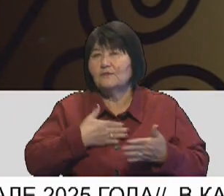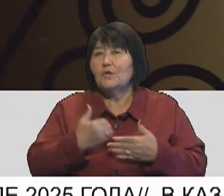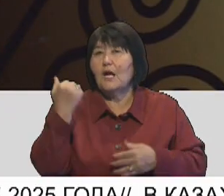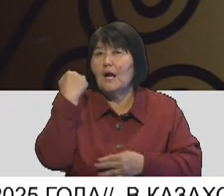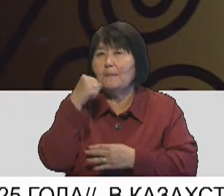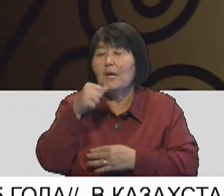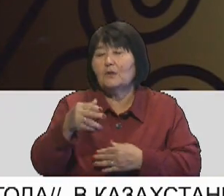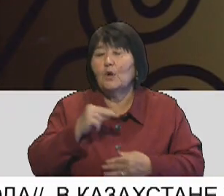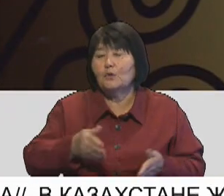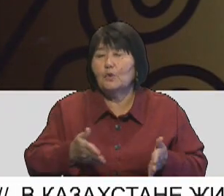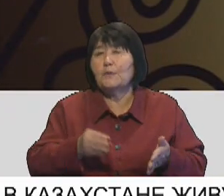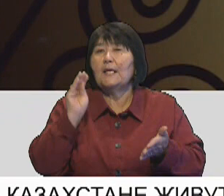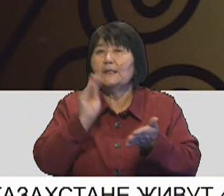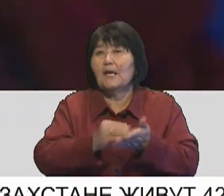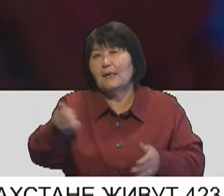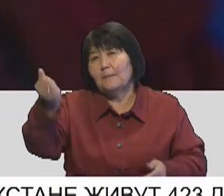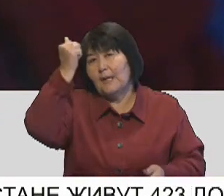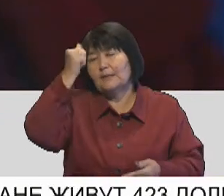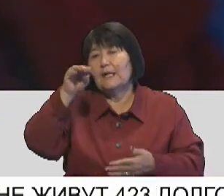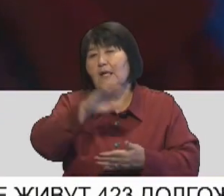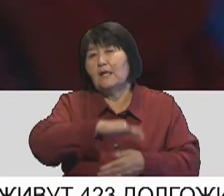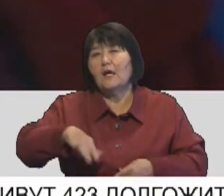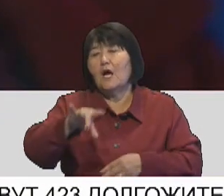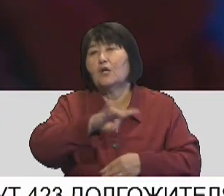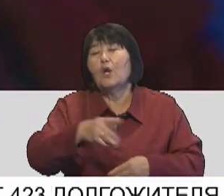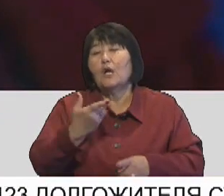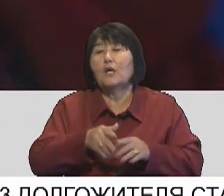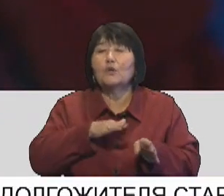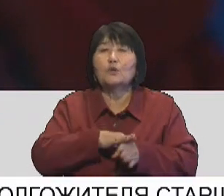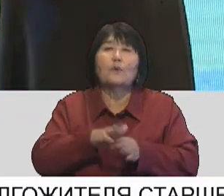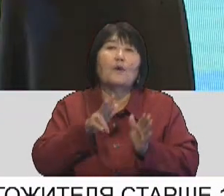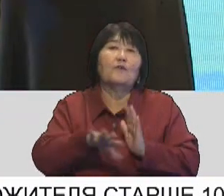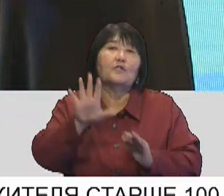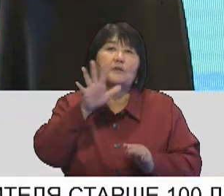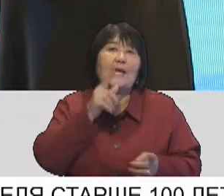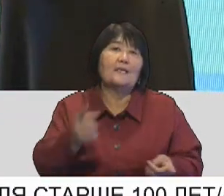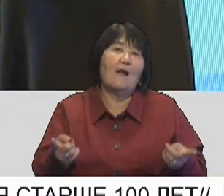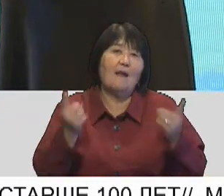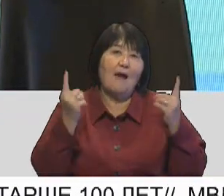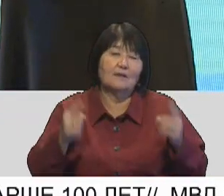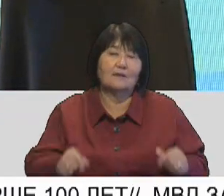Ваш трудовой путь вписан золотыми буквами в летопись района, которому исполнилось 85 лет.